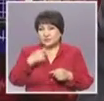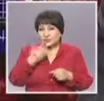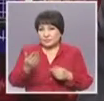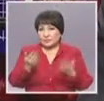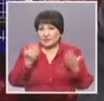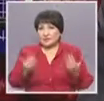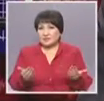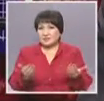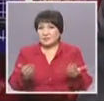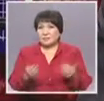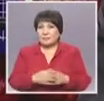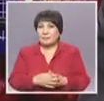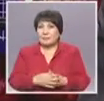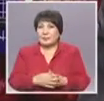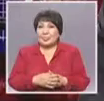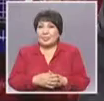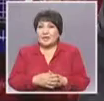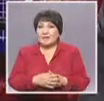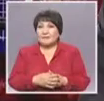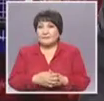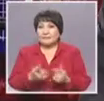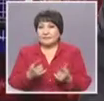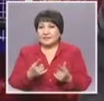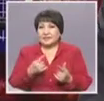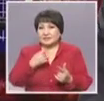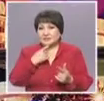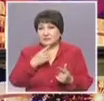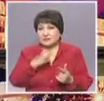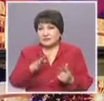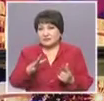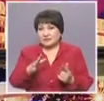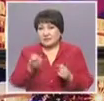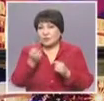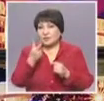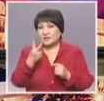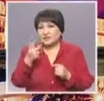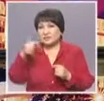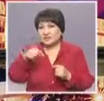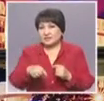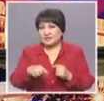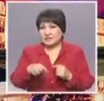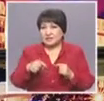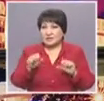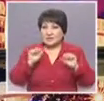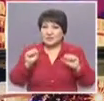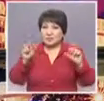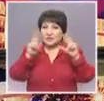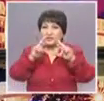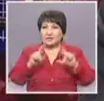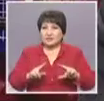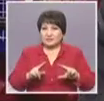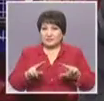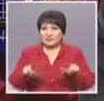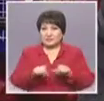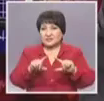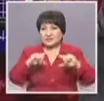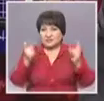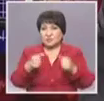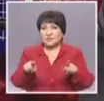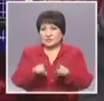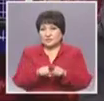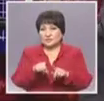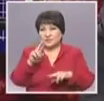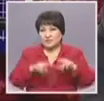енді 40 мыңдық стадион емес, қазір 12 мыңдық спорт сарайы стадион есебінде ғой ол да. Сондықтан